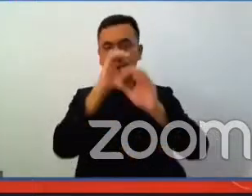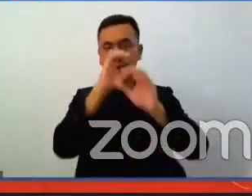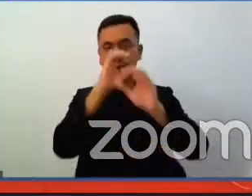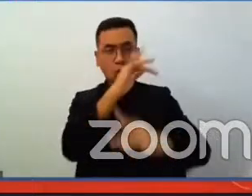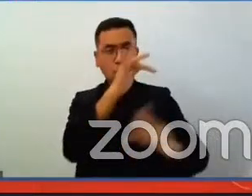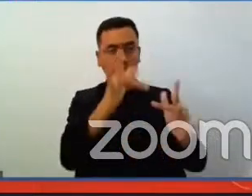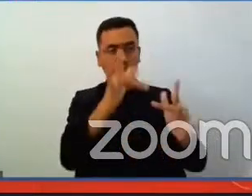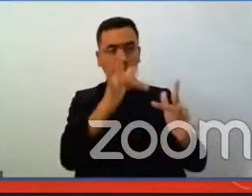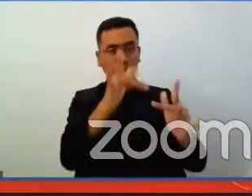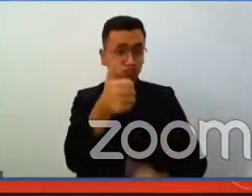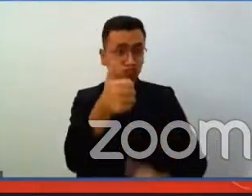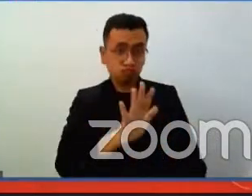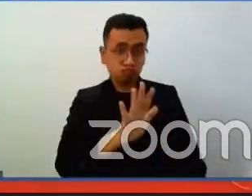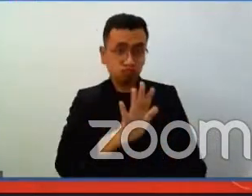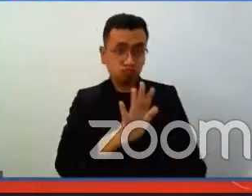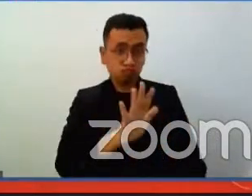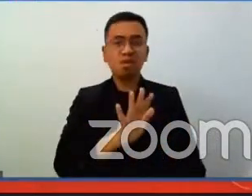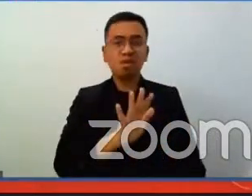2 jam?